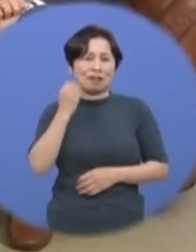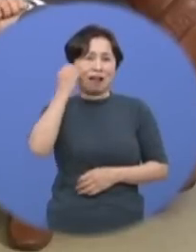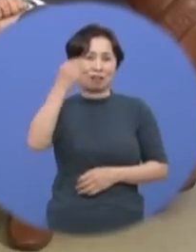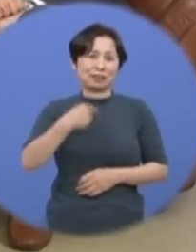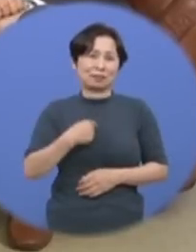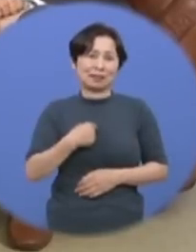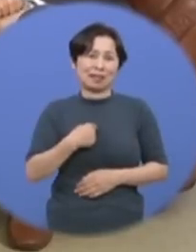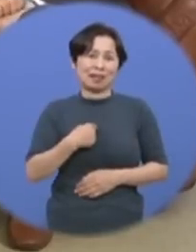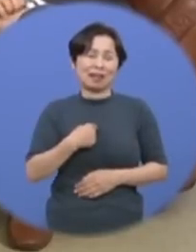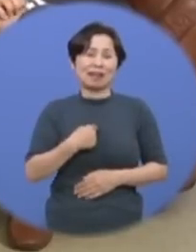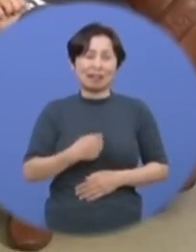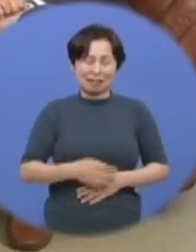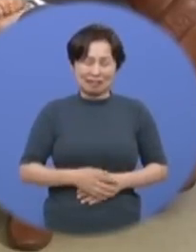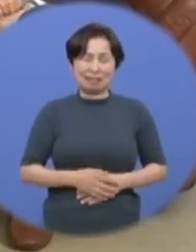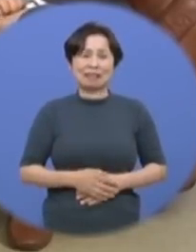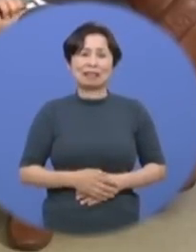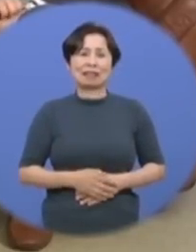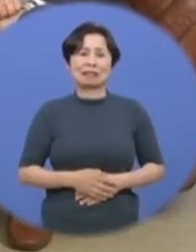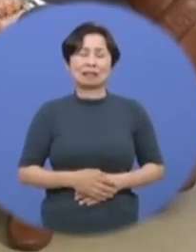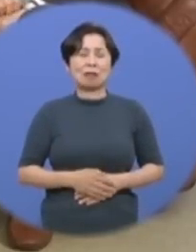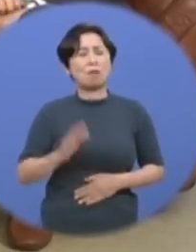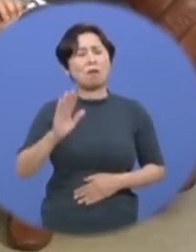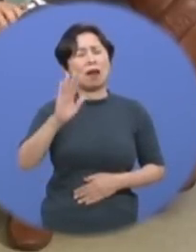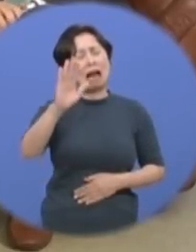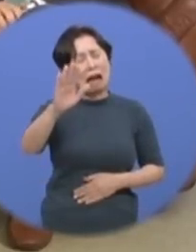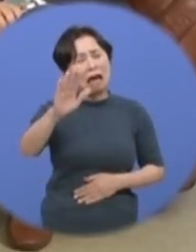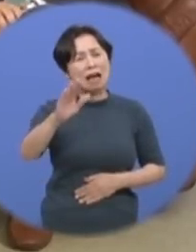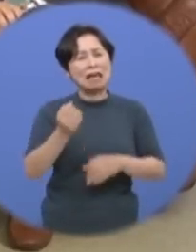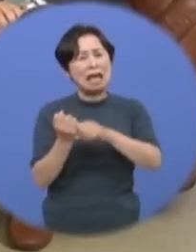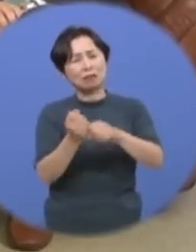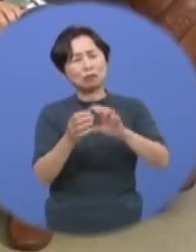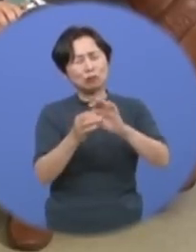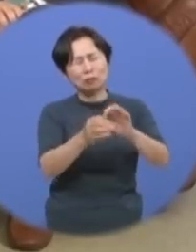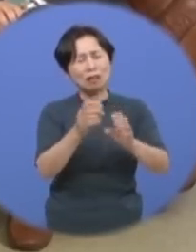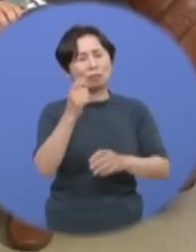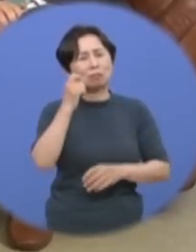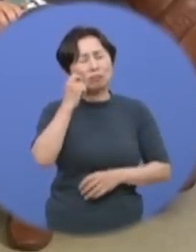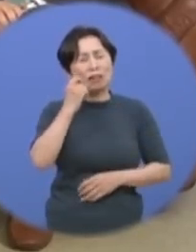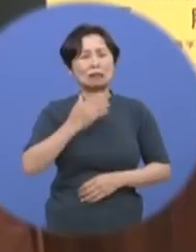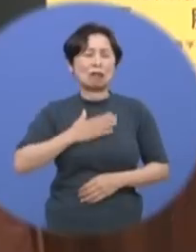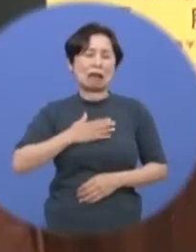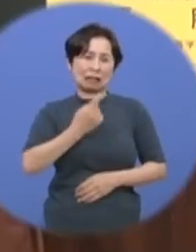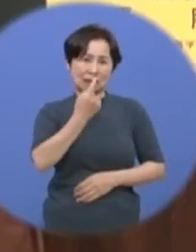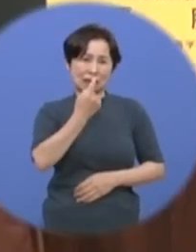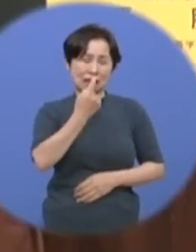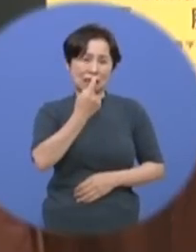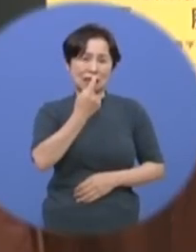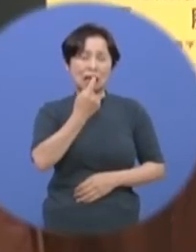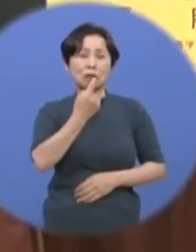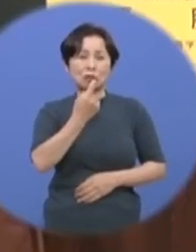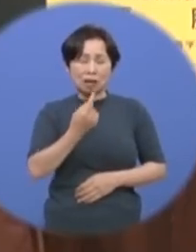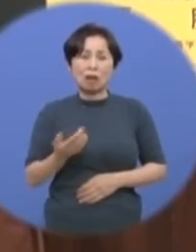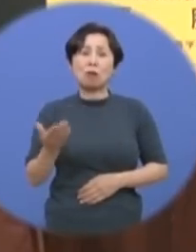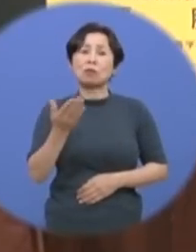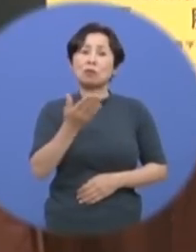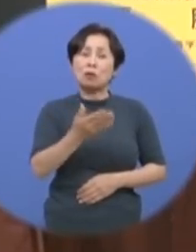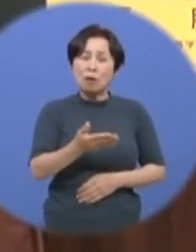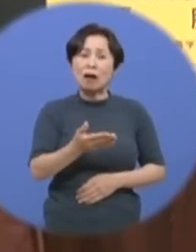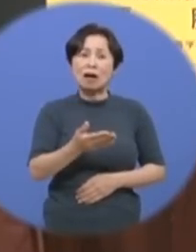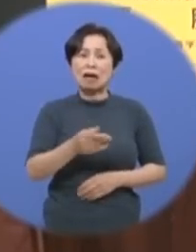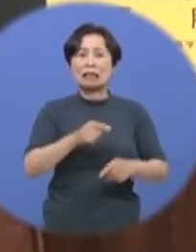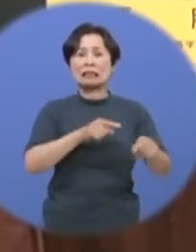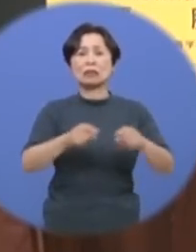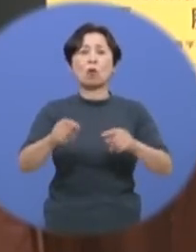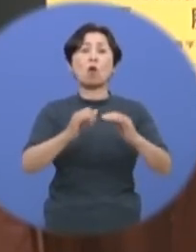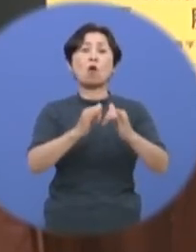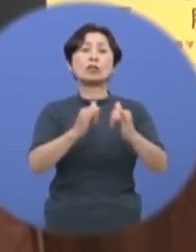もうその時に自分がもう上で役やっても無理やっちゃのわかってましたんでああこれは誰も次は指導者として甲子園に戻ってこうっ